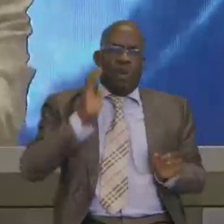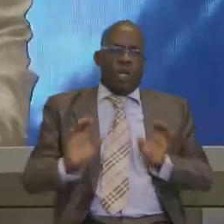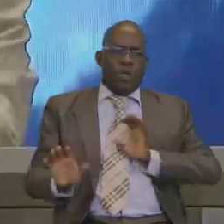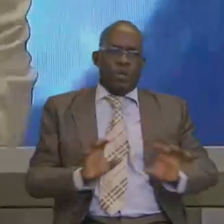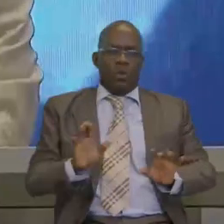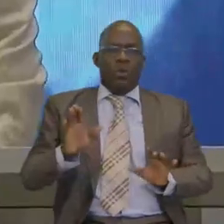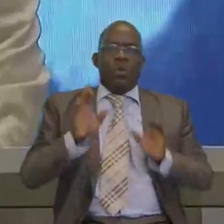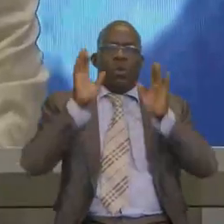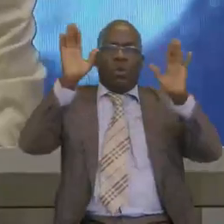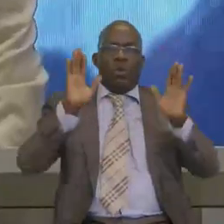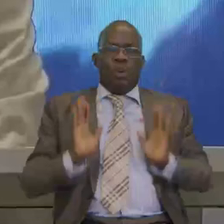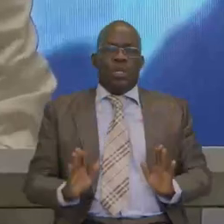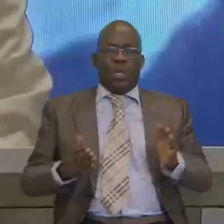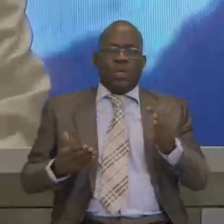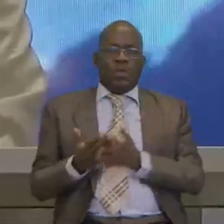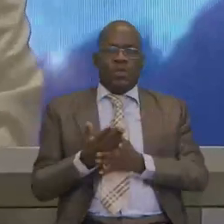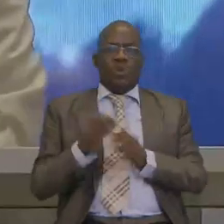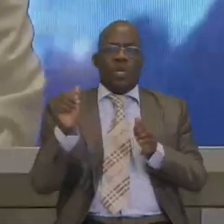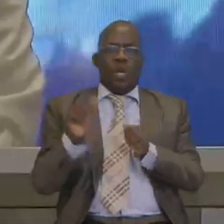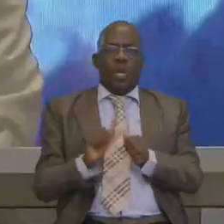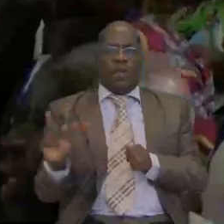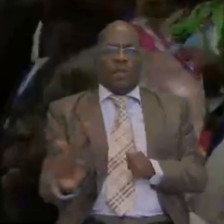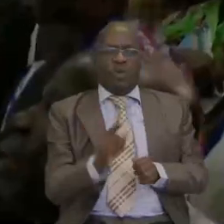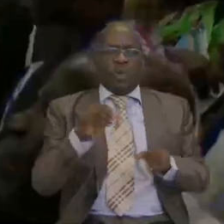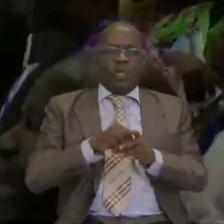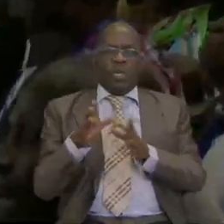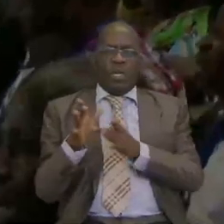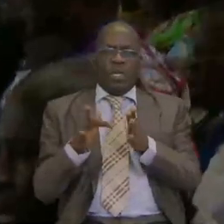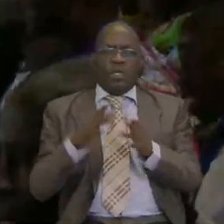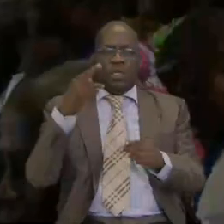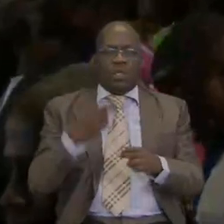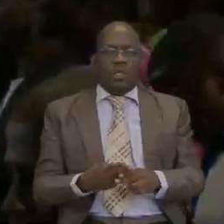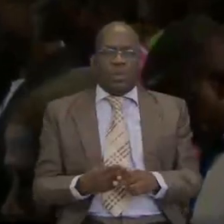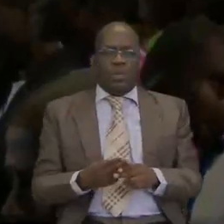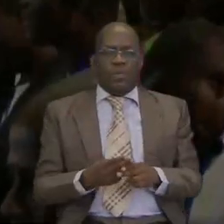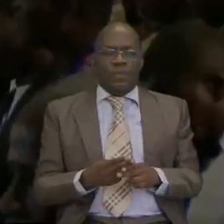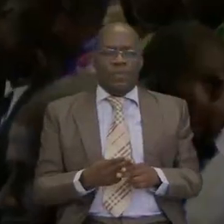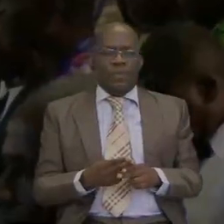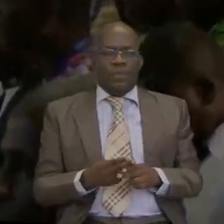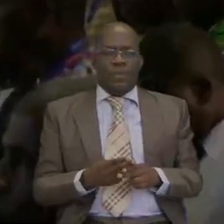des prodiges à travers chacun au nom de Jésus.